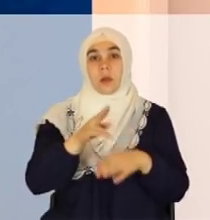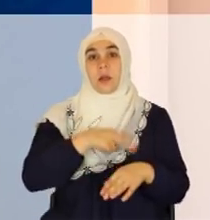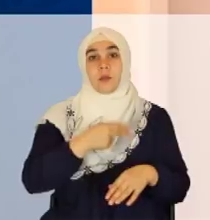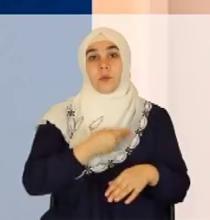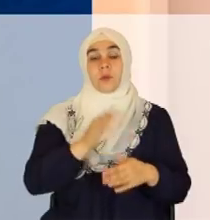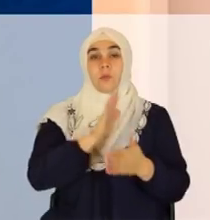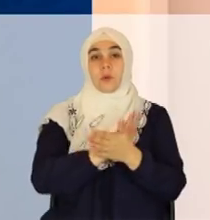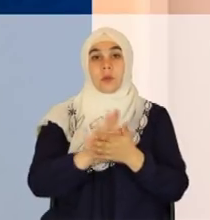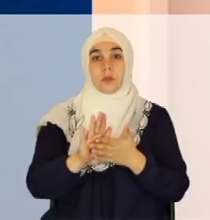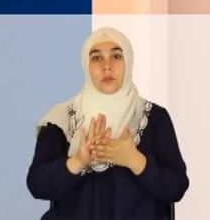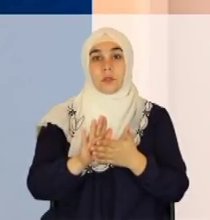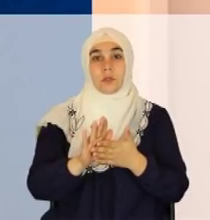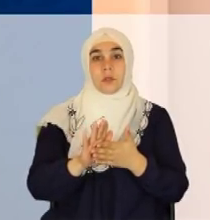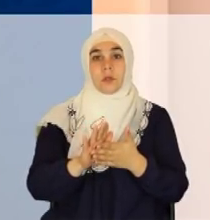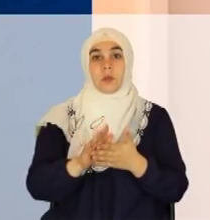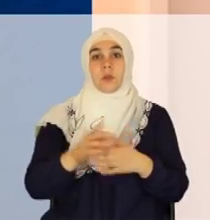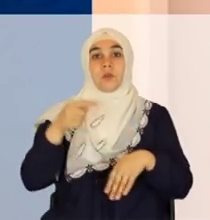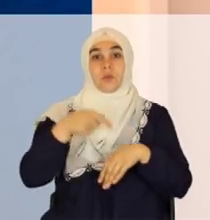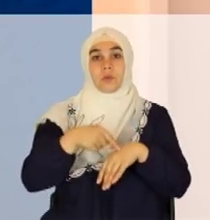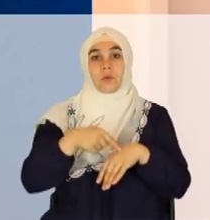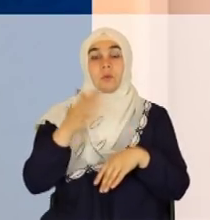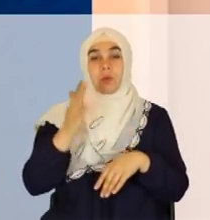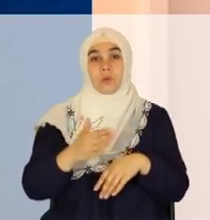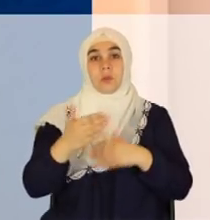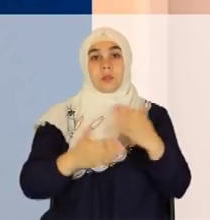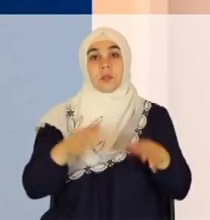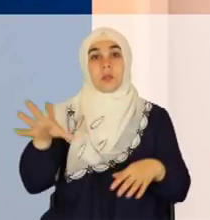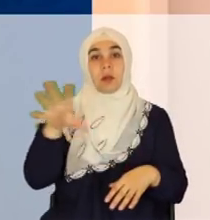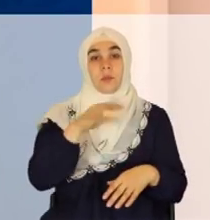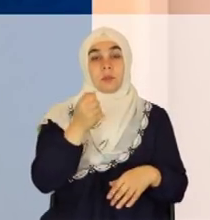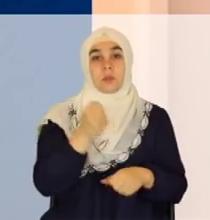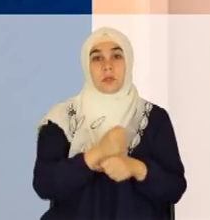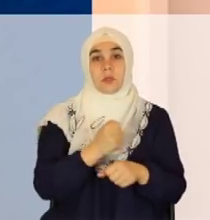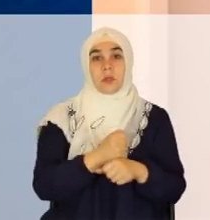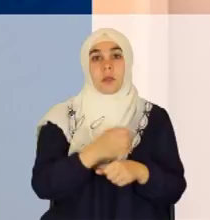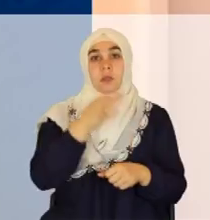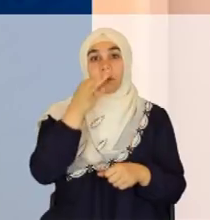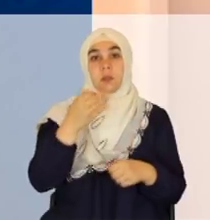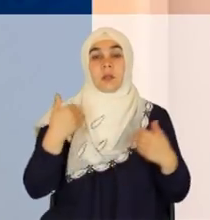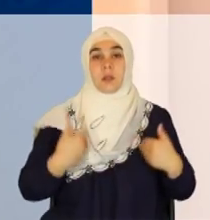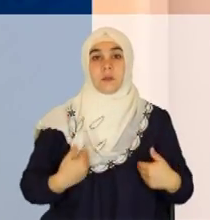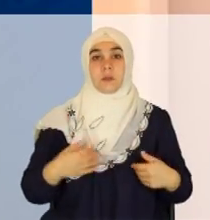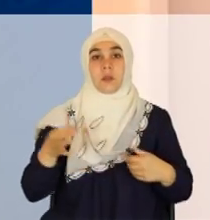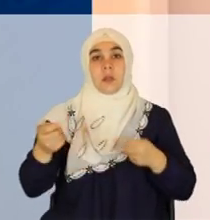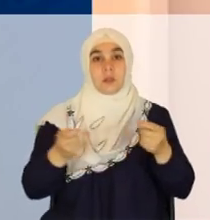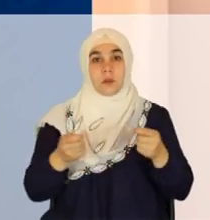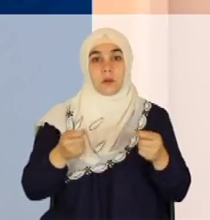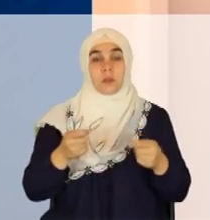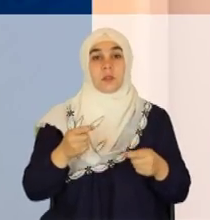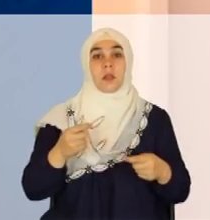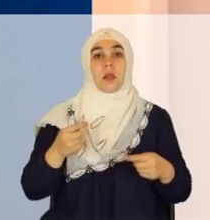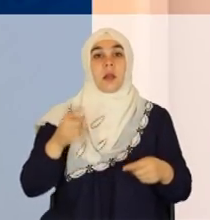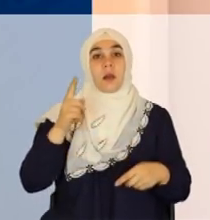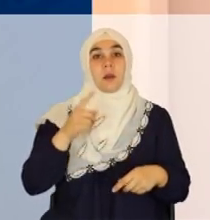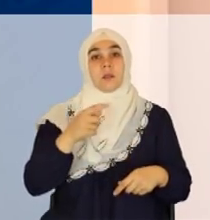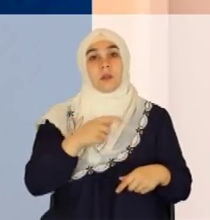qalbining poklanishi sodir bo'ladi. Ana shu qilgan amali uni nafsini jilovlashga,